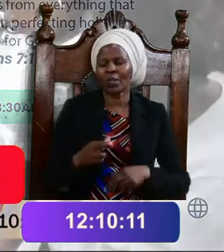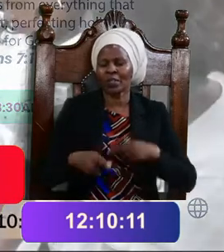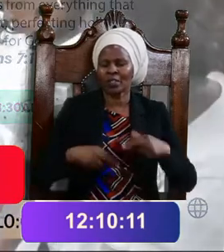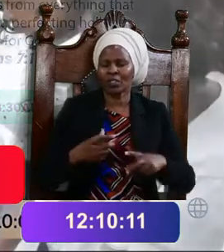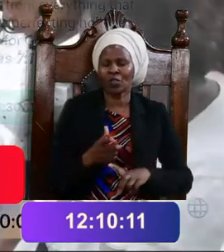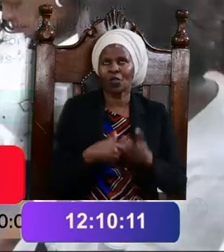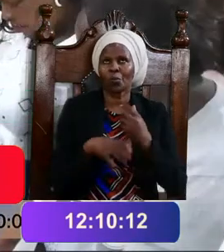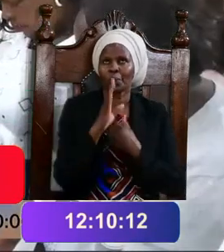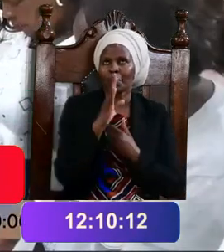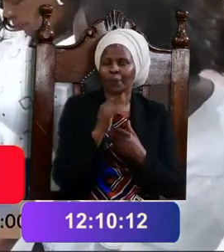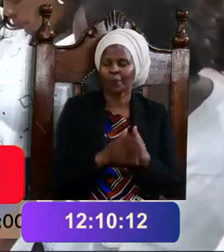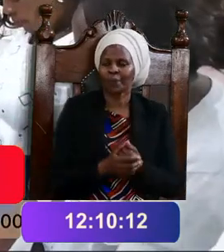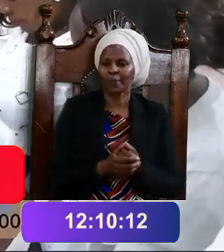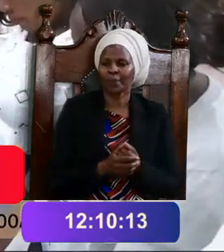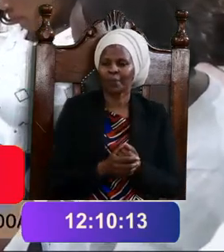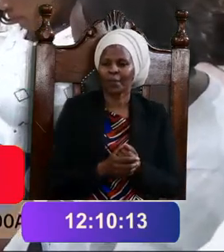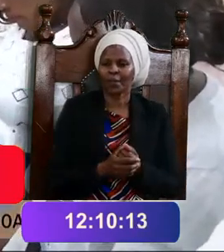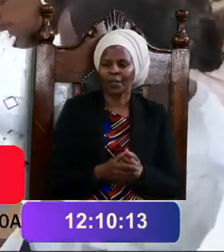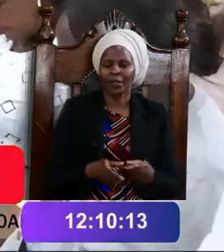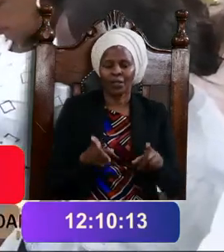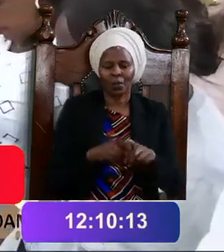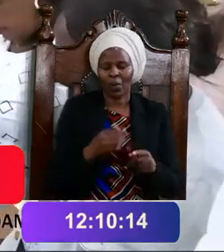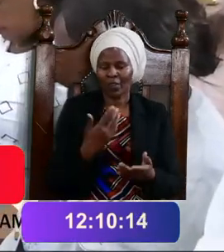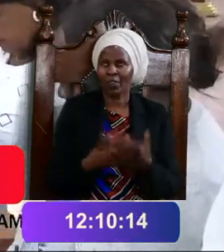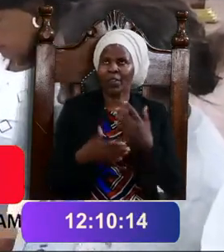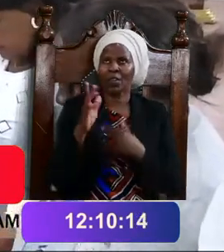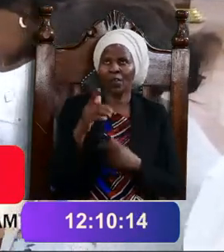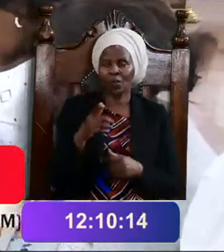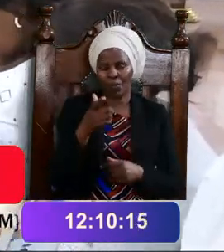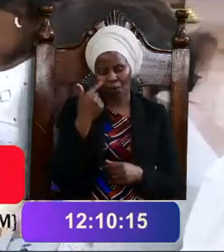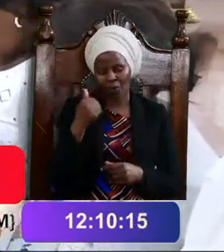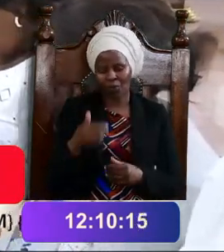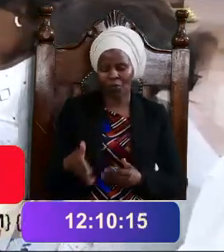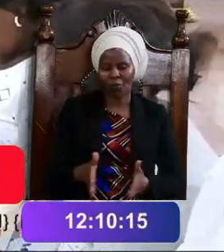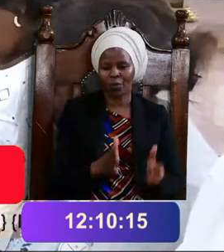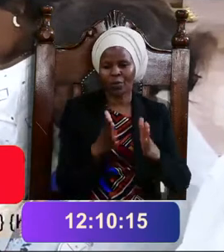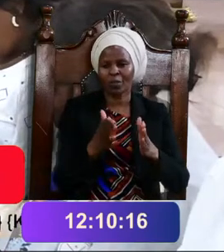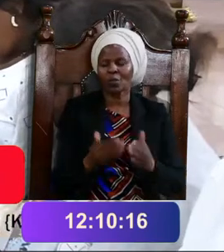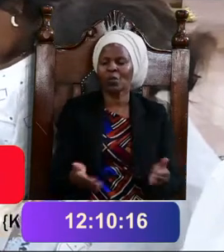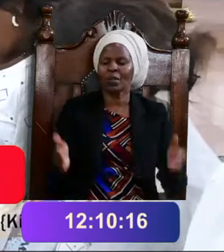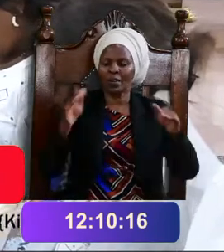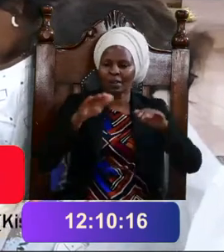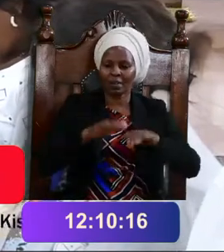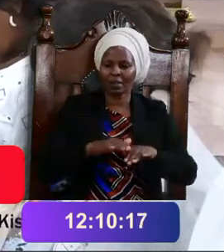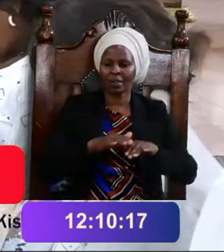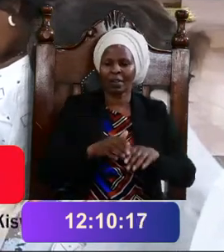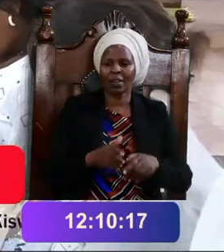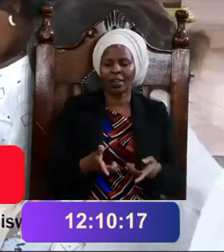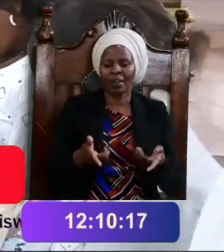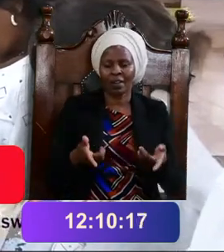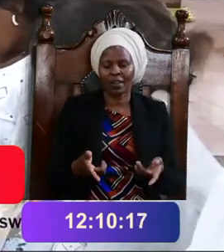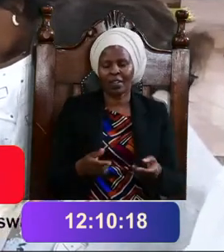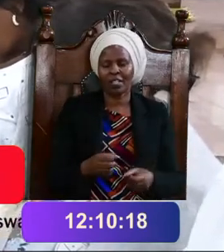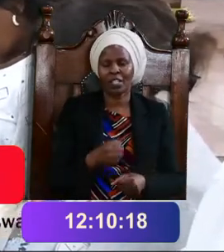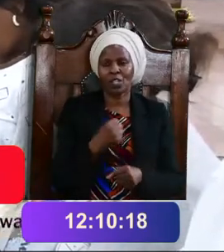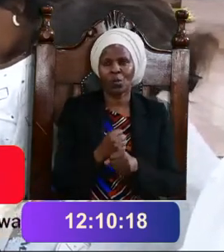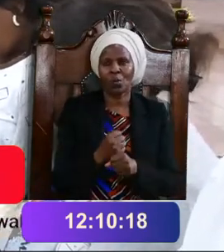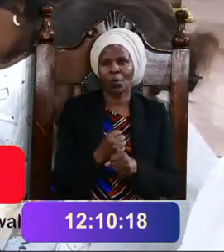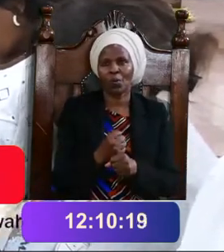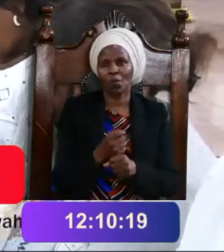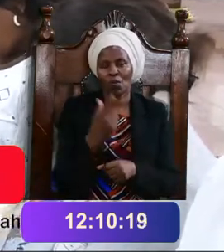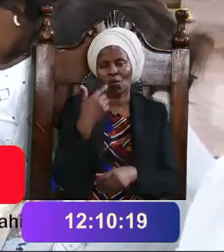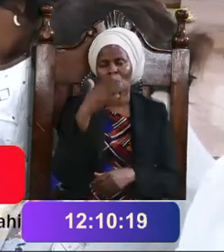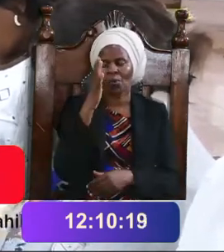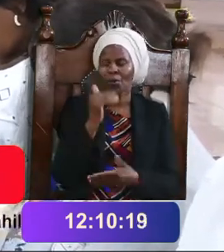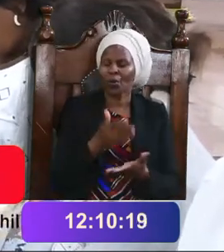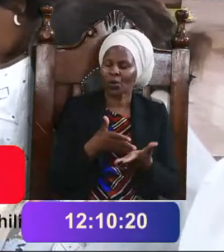kwako. Na pia tunakushukuru Bwana kwa kutupa nafasi ya kushiriki katika kazi ya huduma